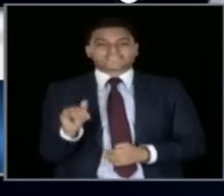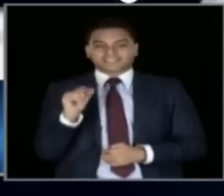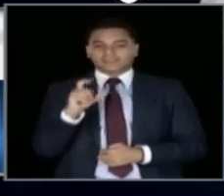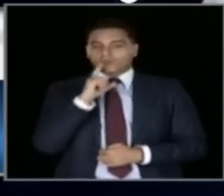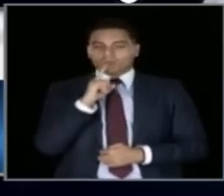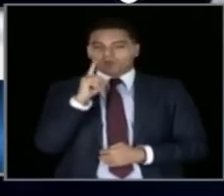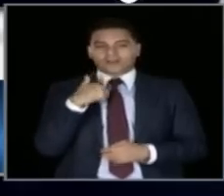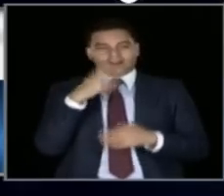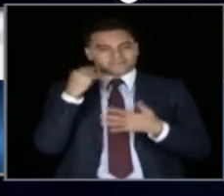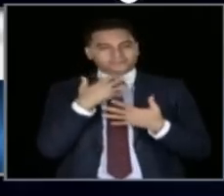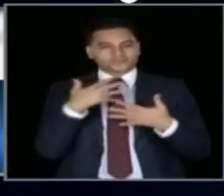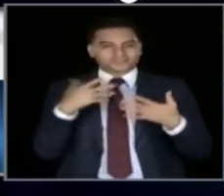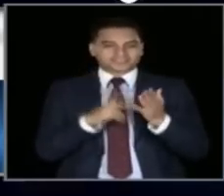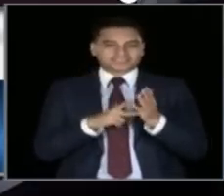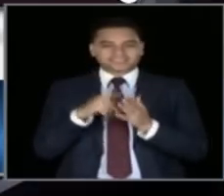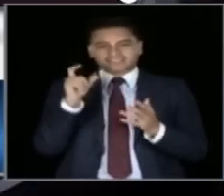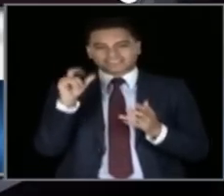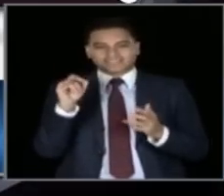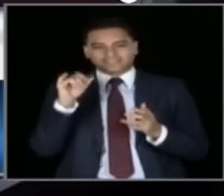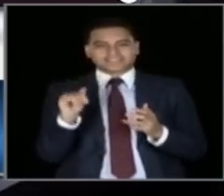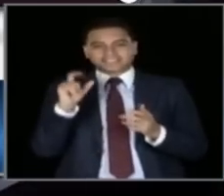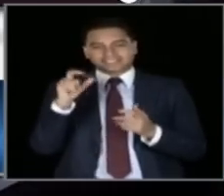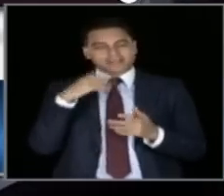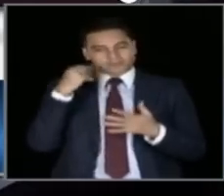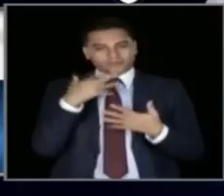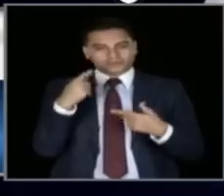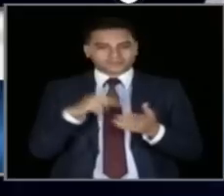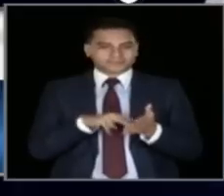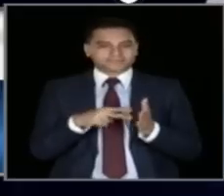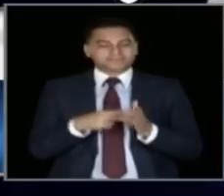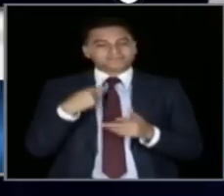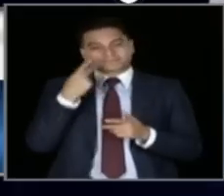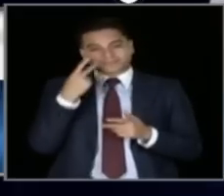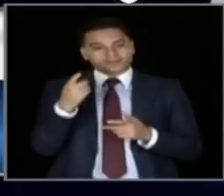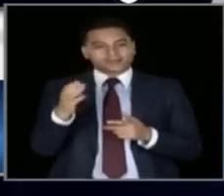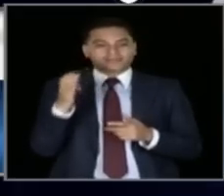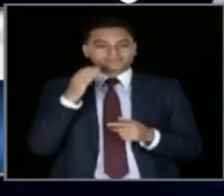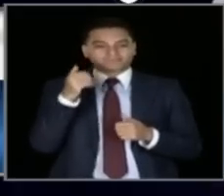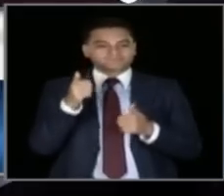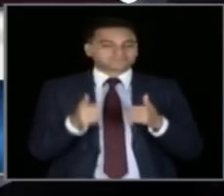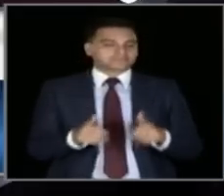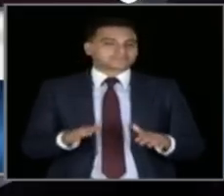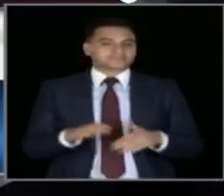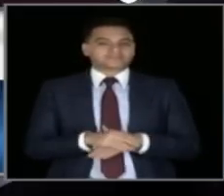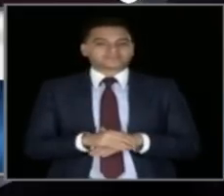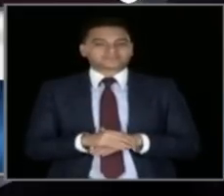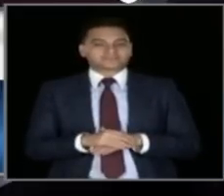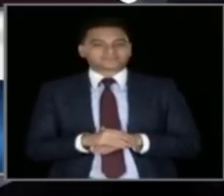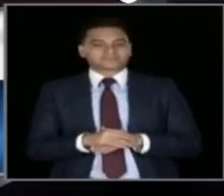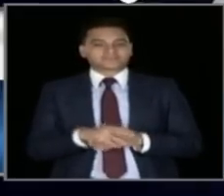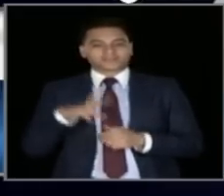والله أنا مستمتع بالريسك أوي يا مفين، عجبني جدا. أنا مش عارف بقى هتروحي فين المرة دي.